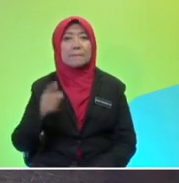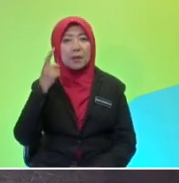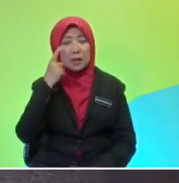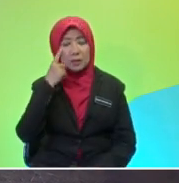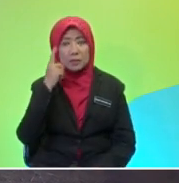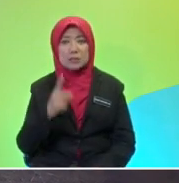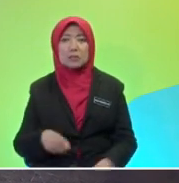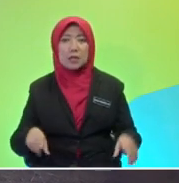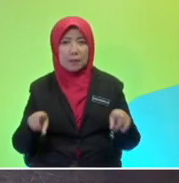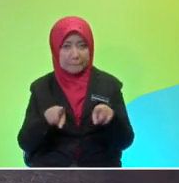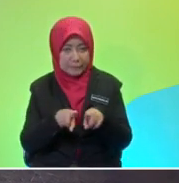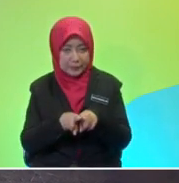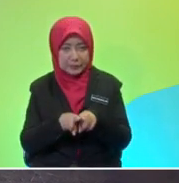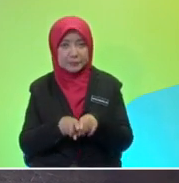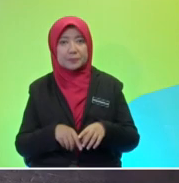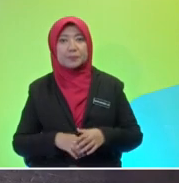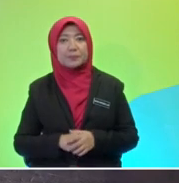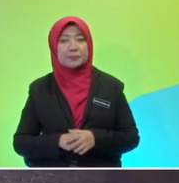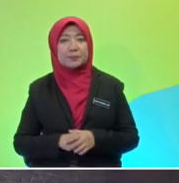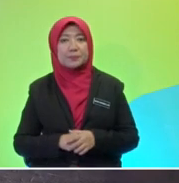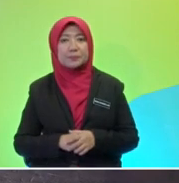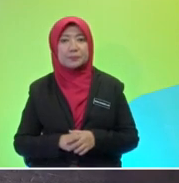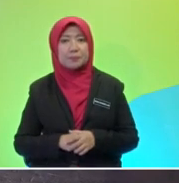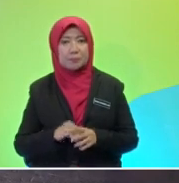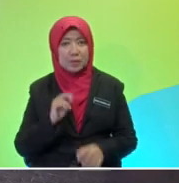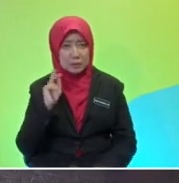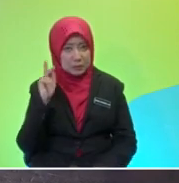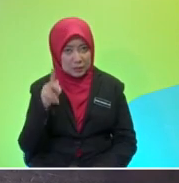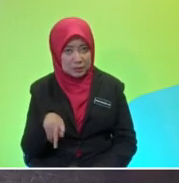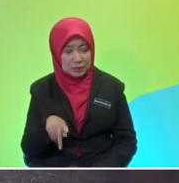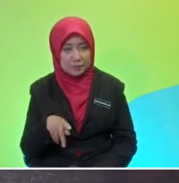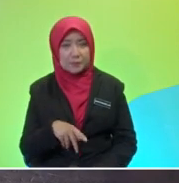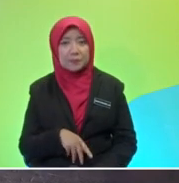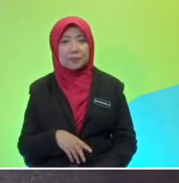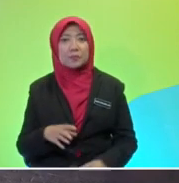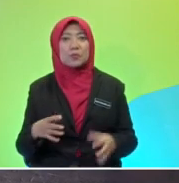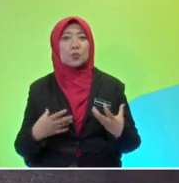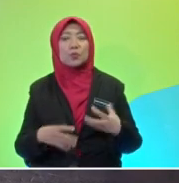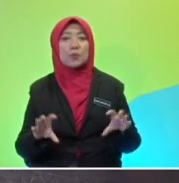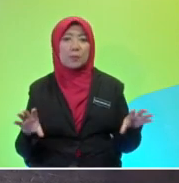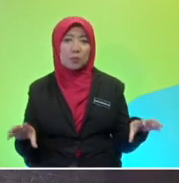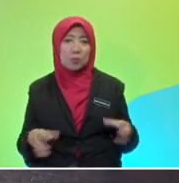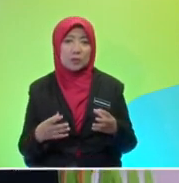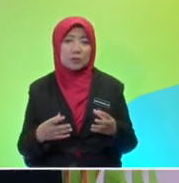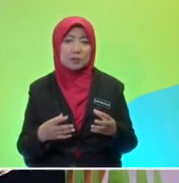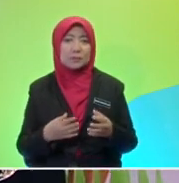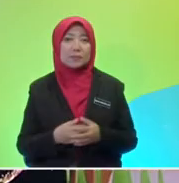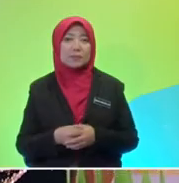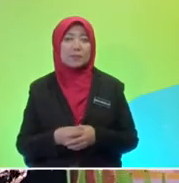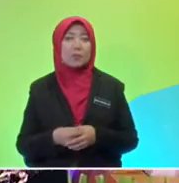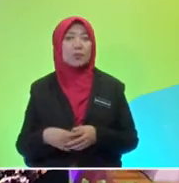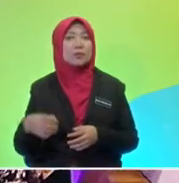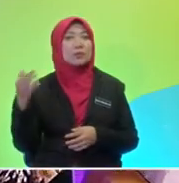yang ini Nah betul pasti itu pasti itu Jom sampai kita dengarkan bunyi